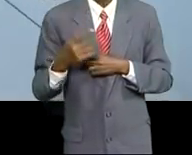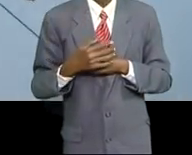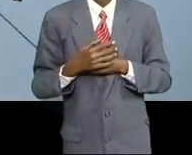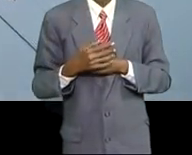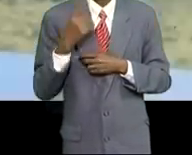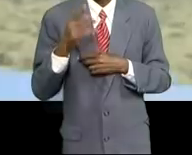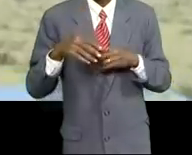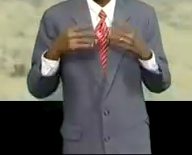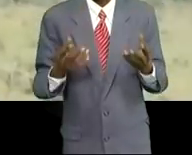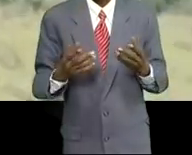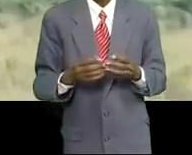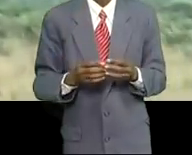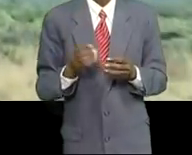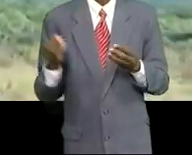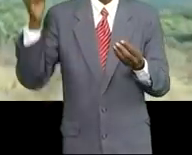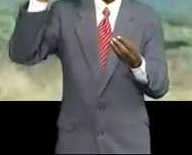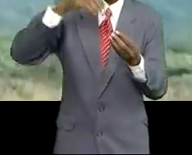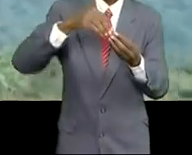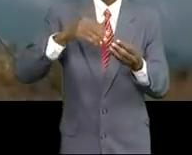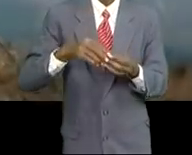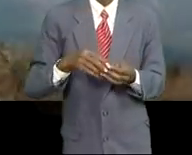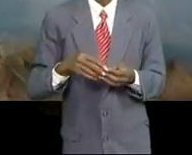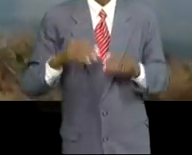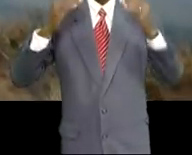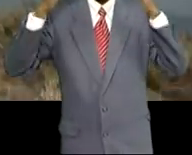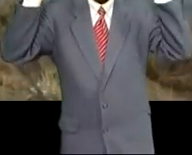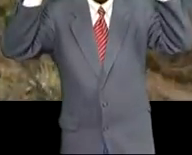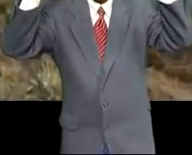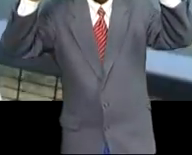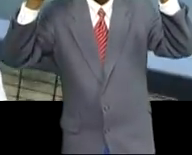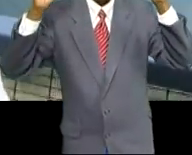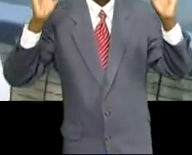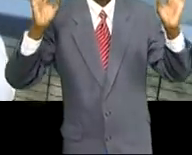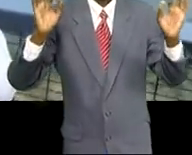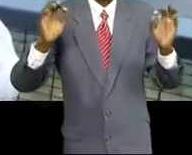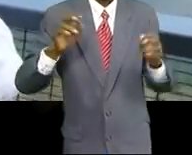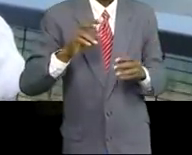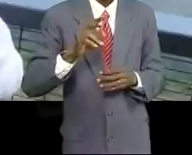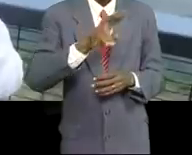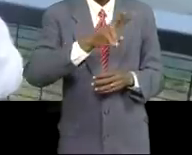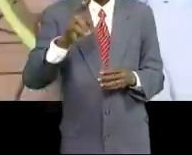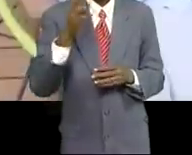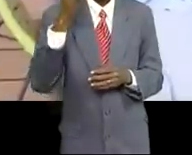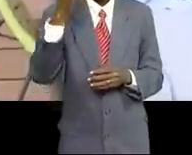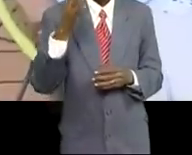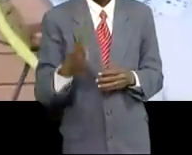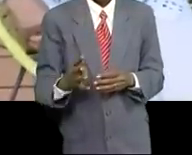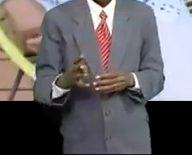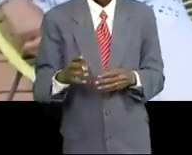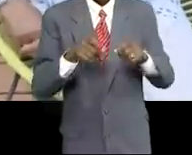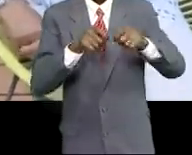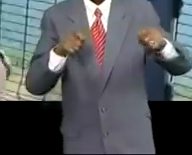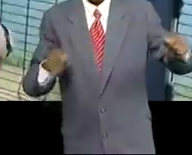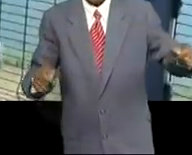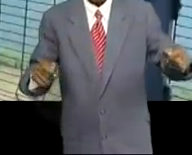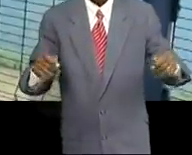Afrique centrale, installée à 650 mètres d'altitude, longue de 2400 mètres et forte d'un dénivelé de